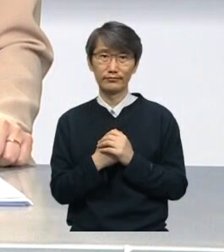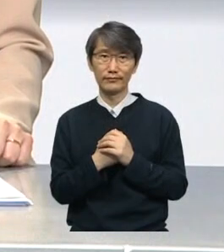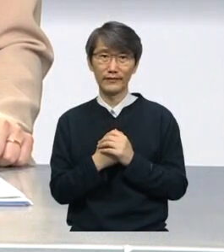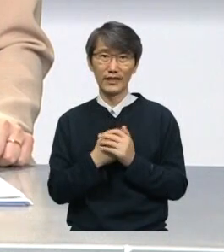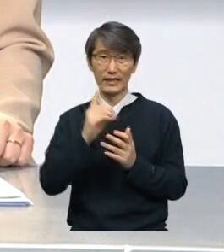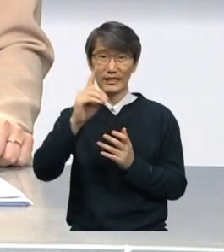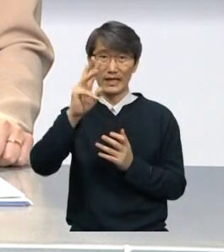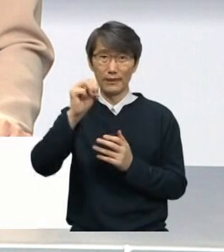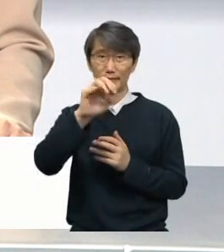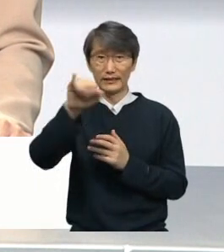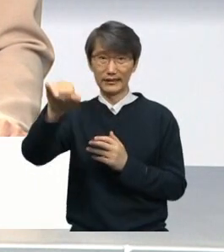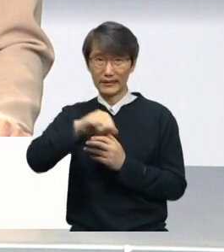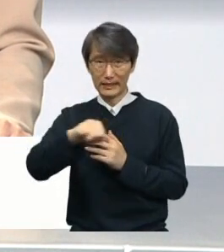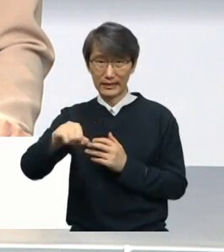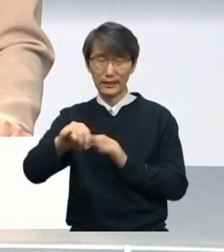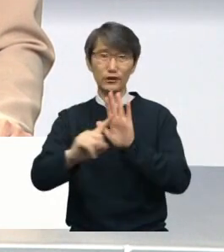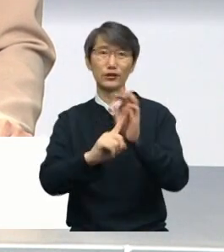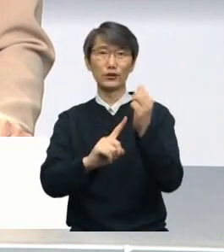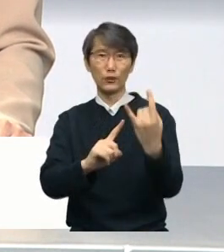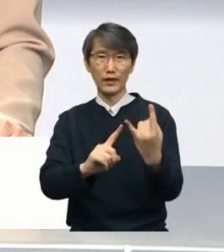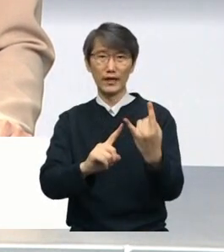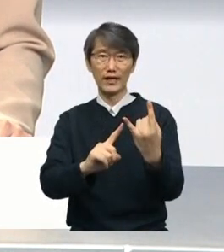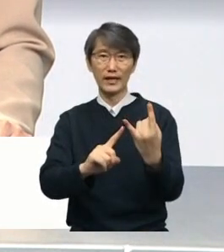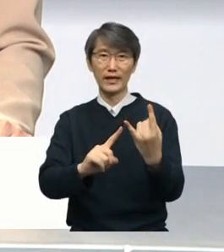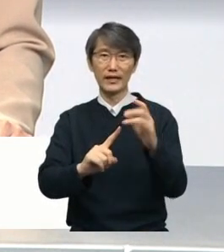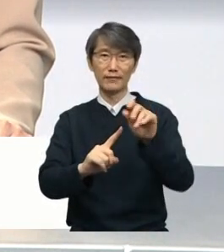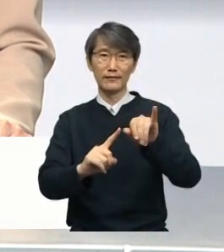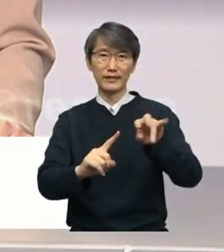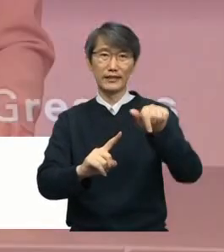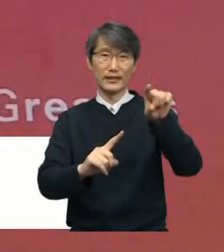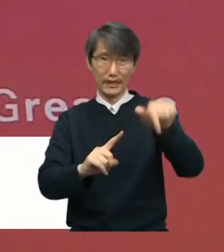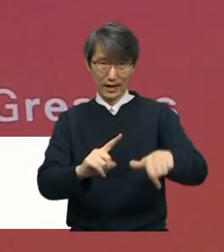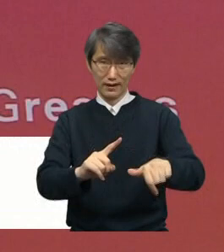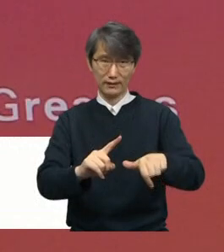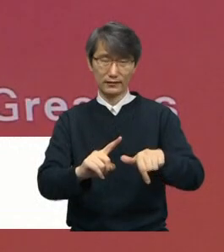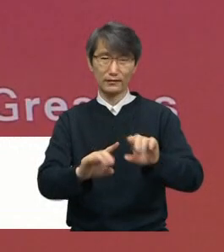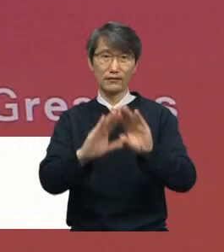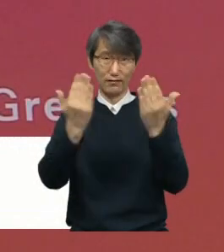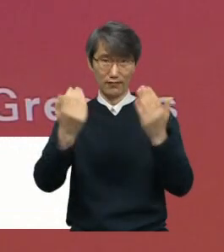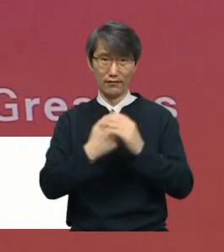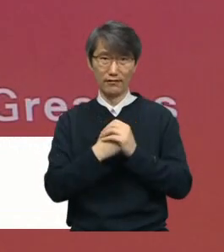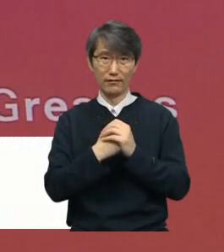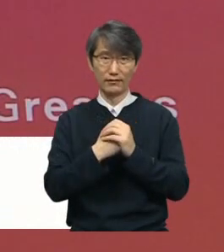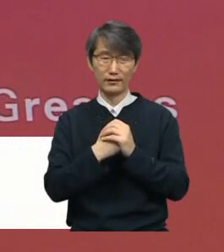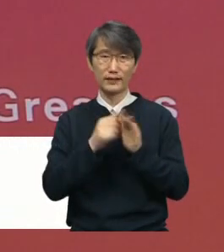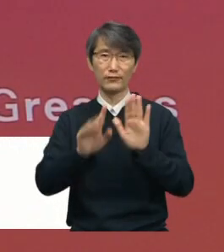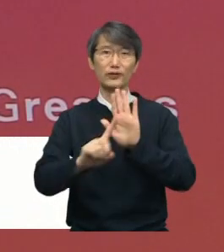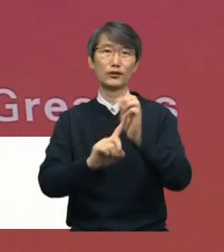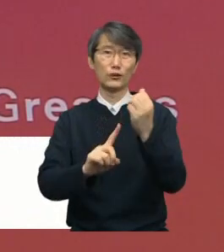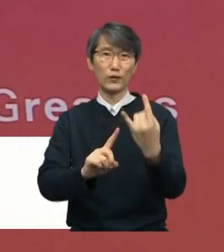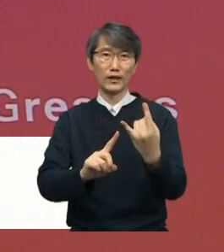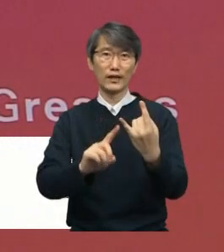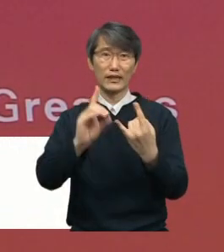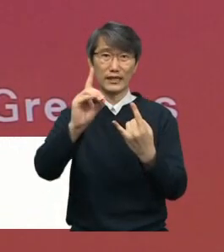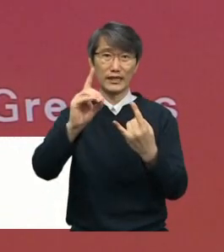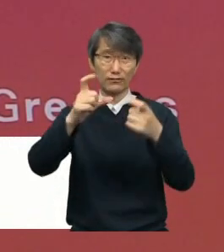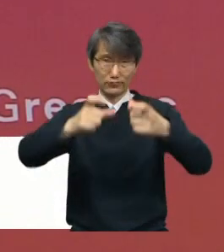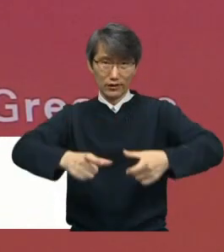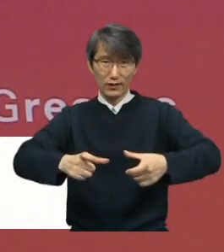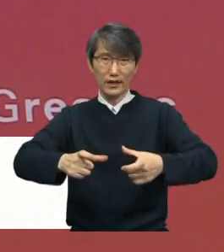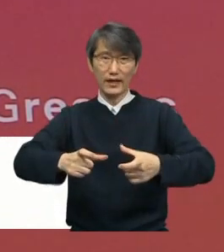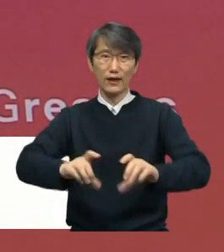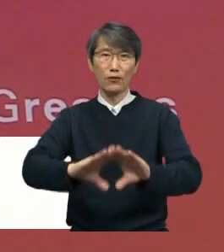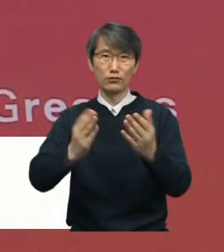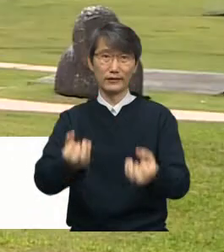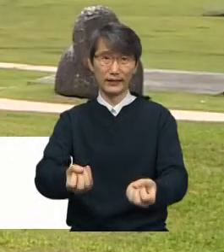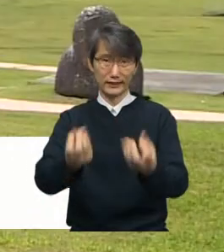DMG 오픈 전시 통로 전시회가 파주 임진각 평화누리 1대에서 열렸습니다 이번 전시는 DMG 오픈 페스티벌의